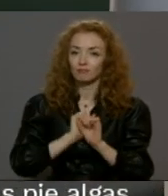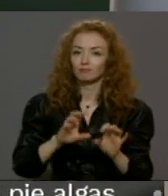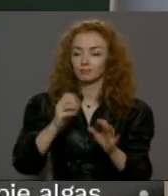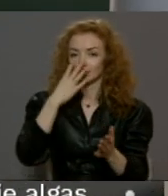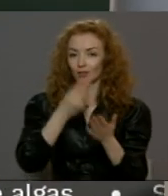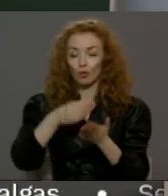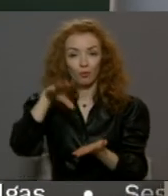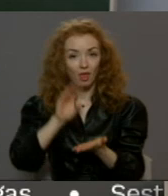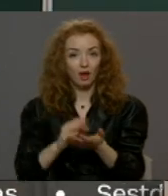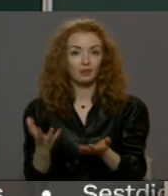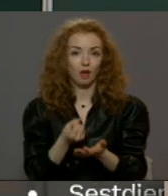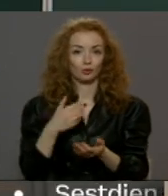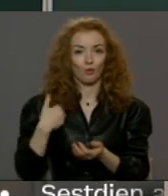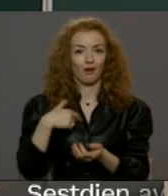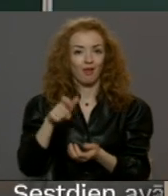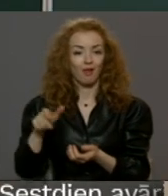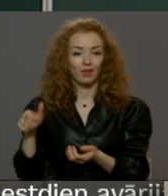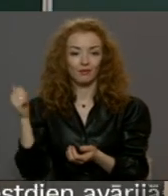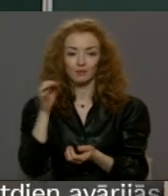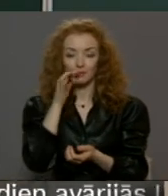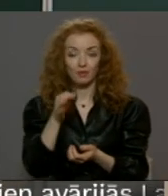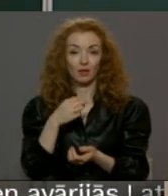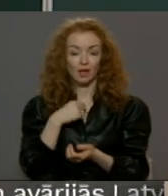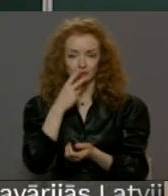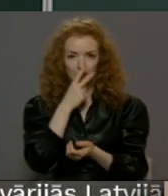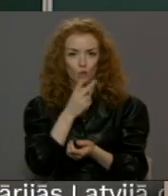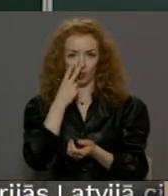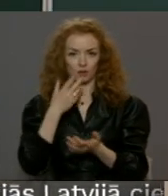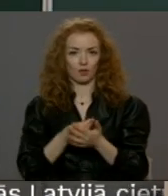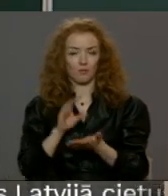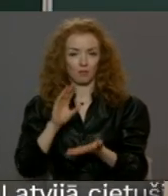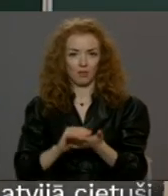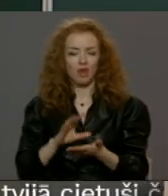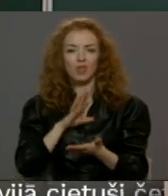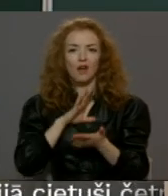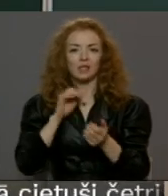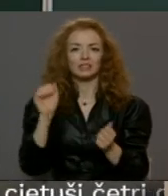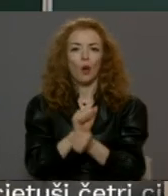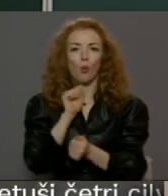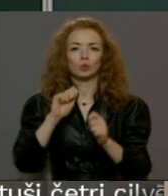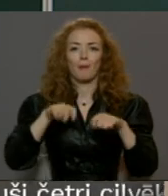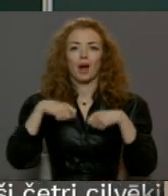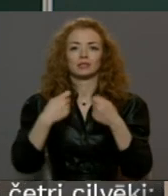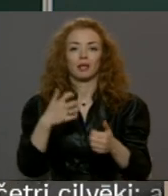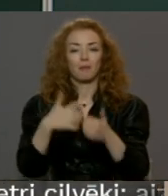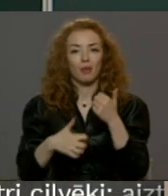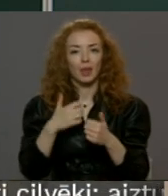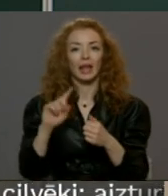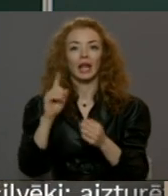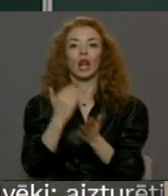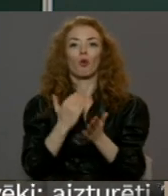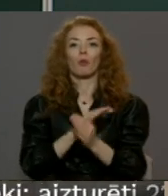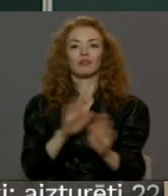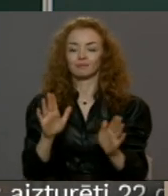pieredzē arī ar skolēniem. Es no savas pieredzes skatos. Nevar tā tīri pasniegt matemātiku, bet ir likumi un